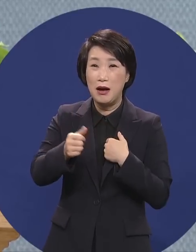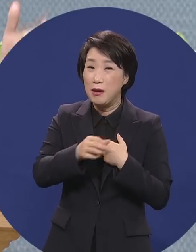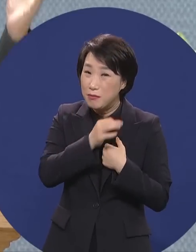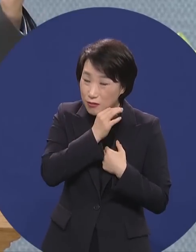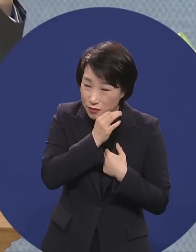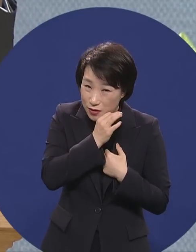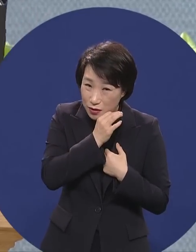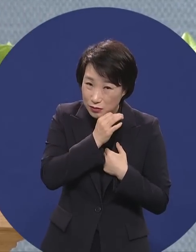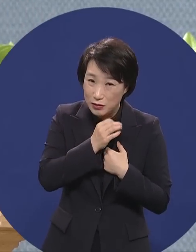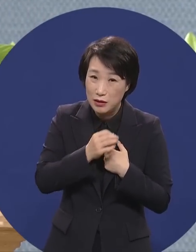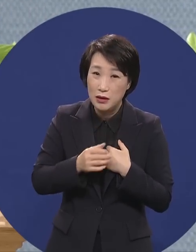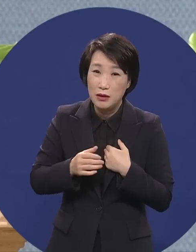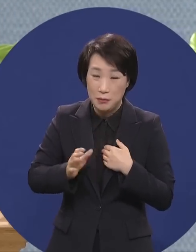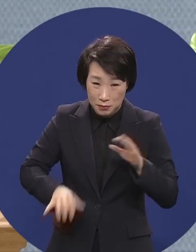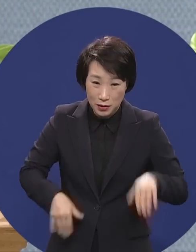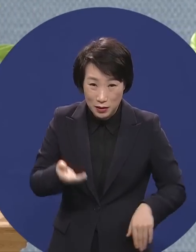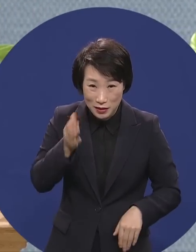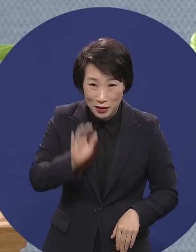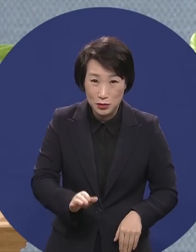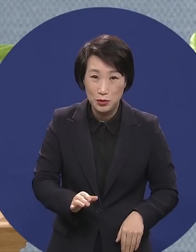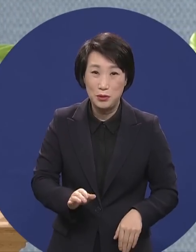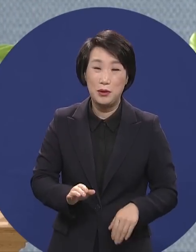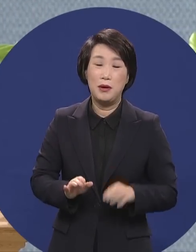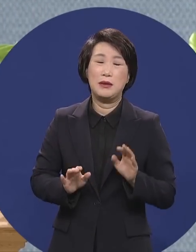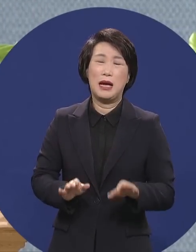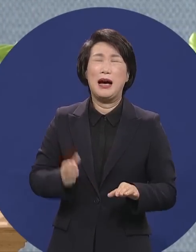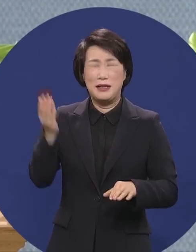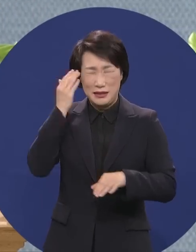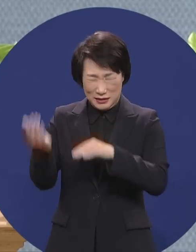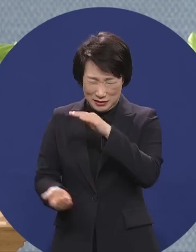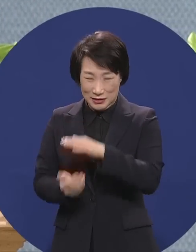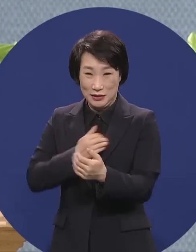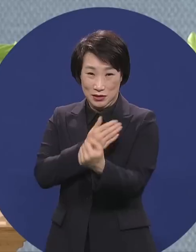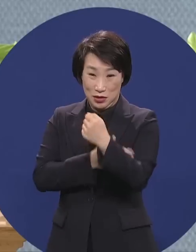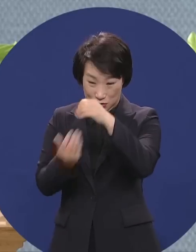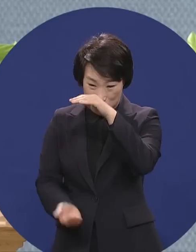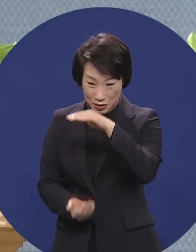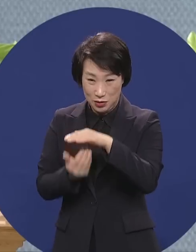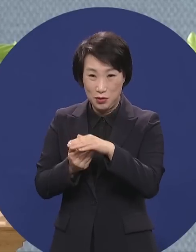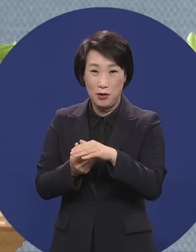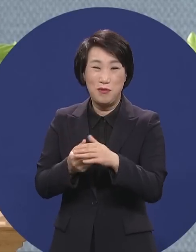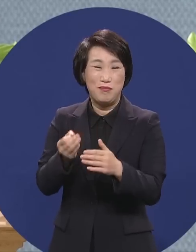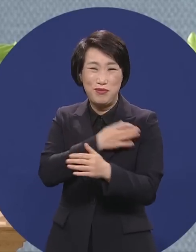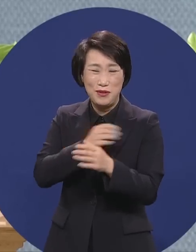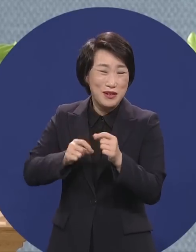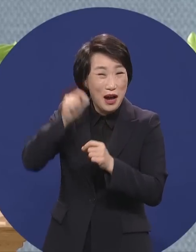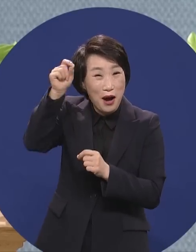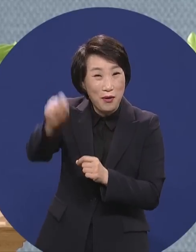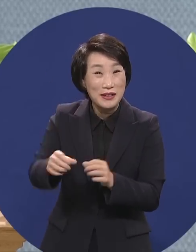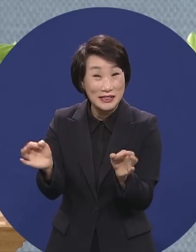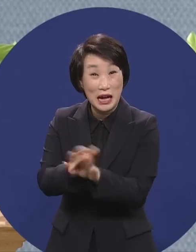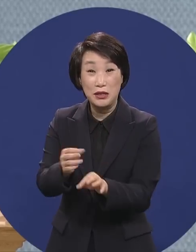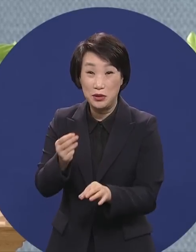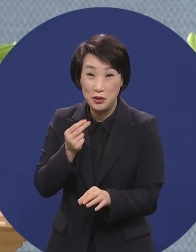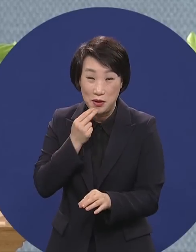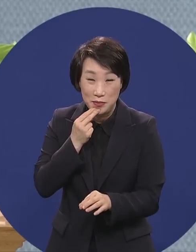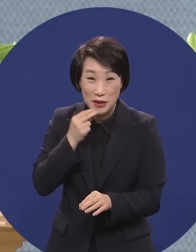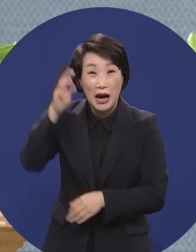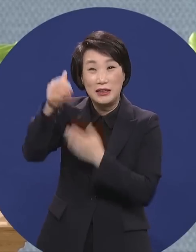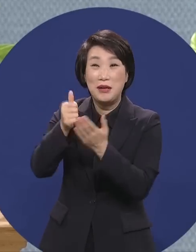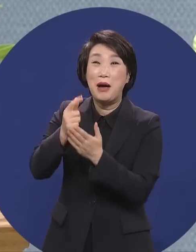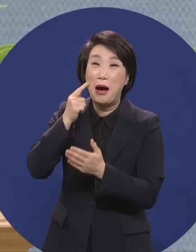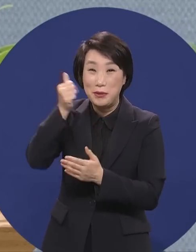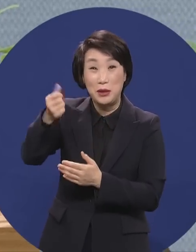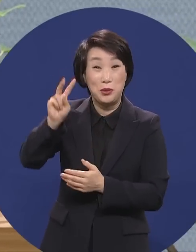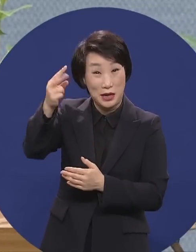없는 빈손일지라도 전지하시고 전능하시고 부유가 쇠하지 아니하시는 하나님